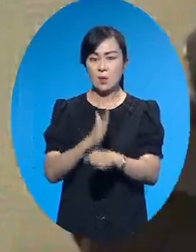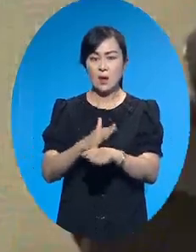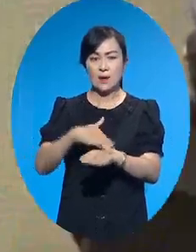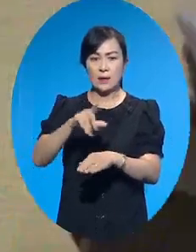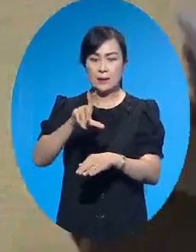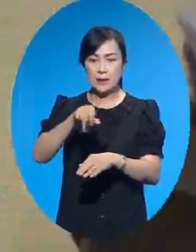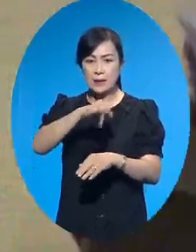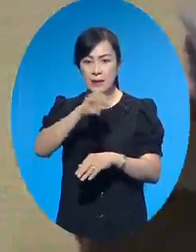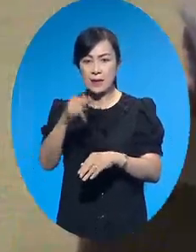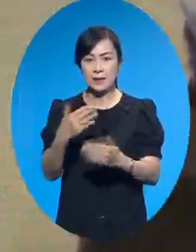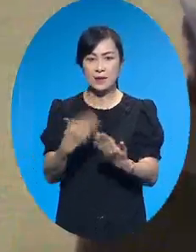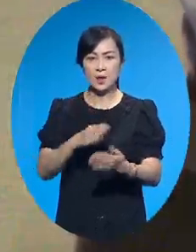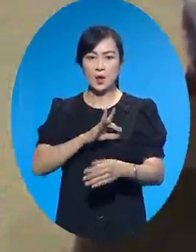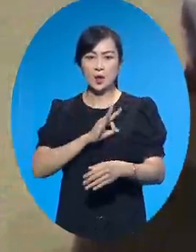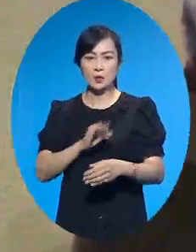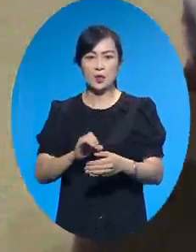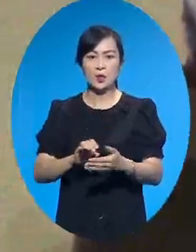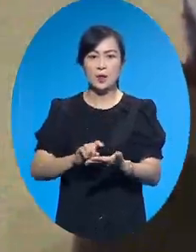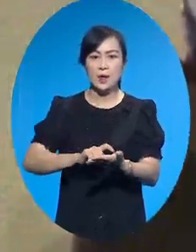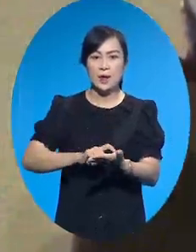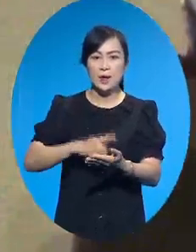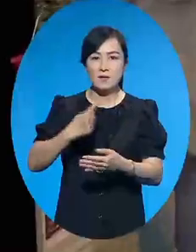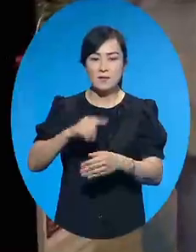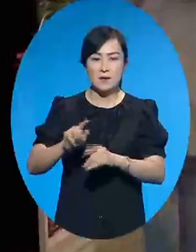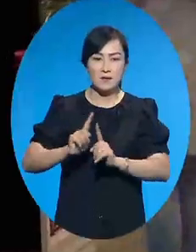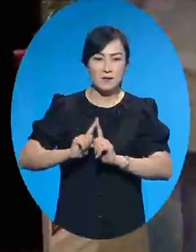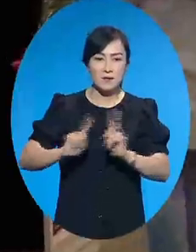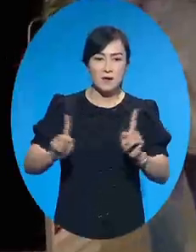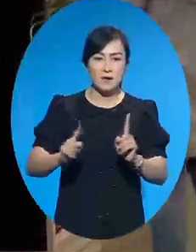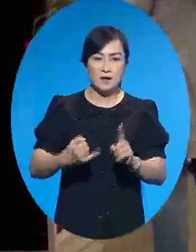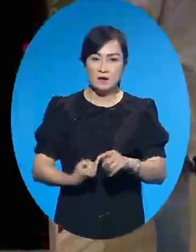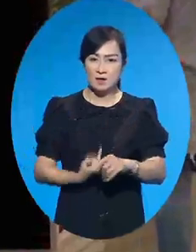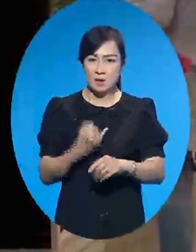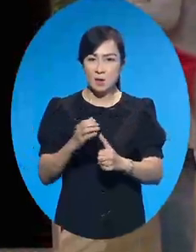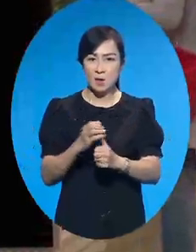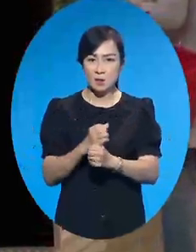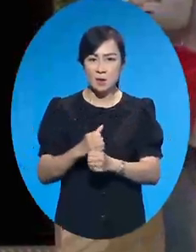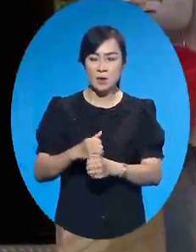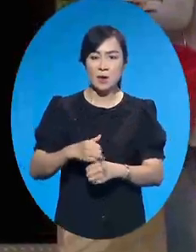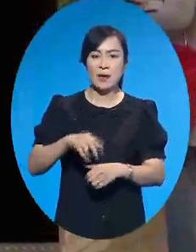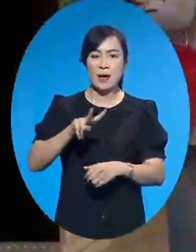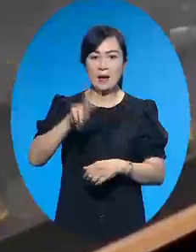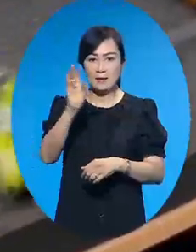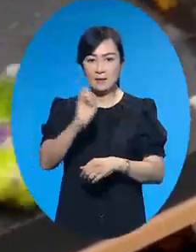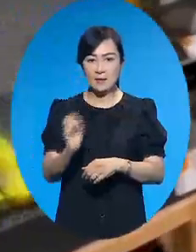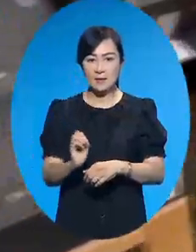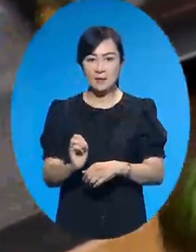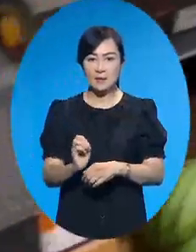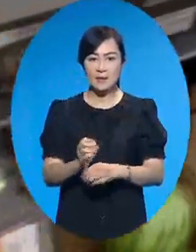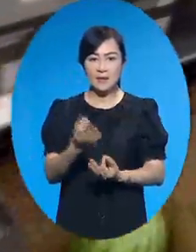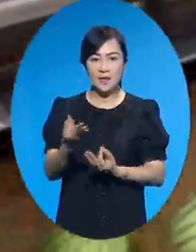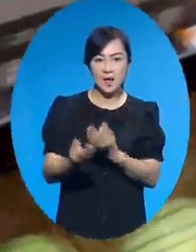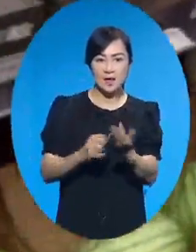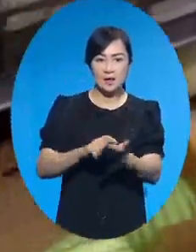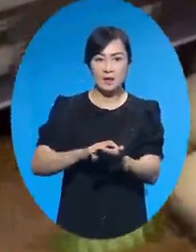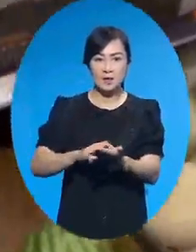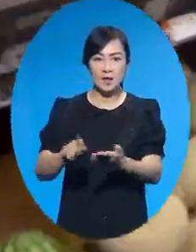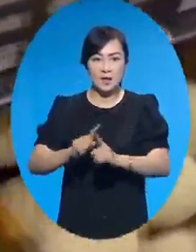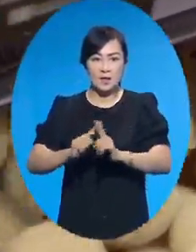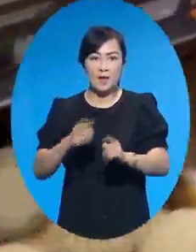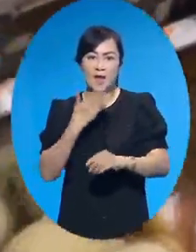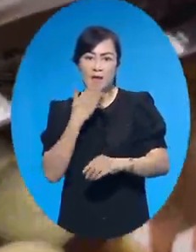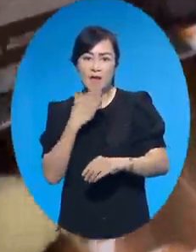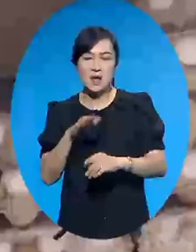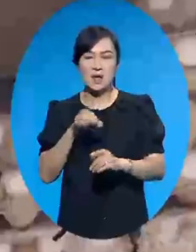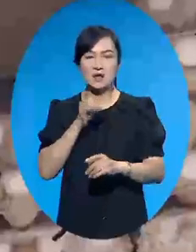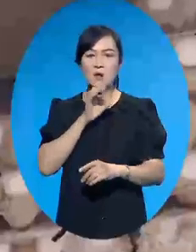lãi suất. Tuy nhiên, Chủ tịch Cục Dự trữ Liên bang Mỹ đã phản đối và kiên định với mục tiêu lạm phát 2%. Về cơ bản, thị trường Mỹ chỉ phản ứng rất nhẹ